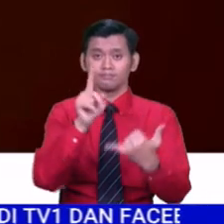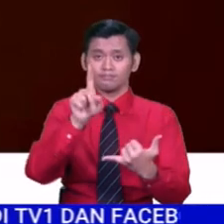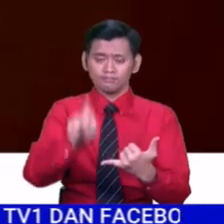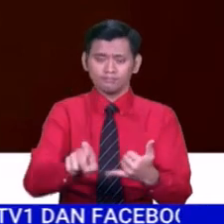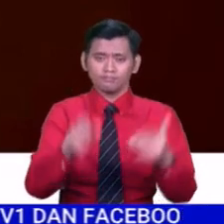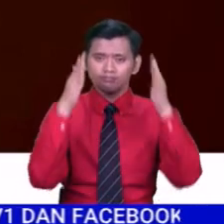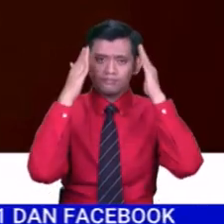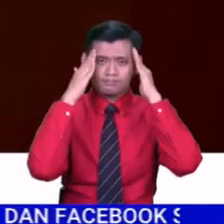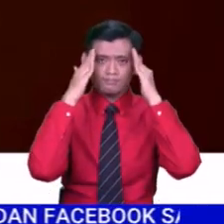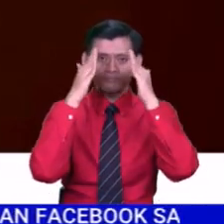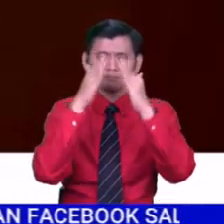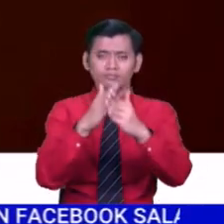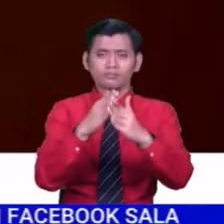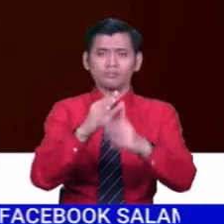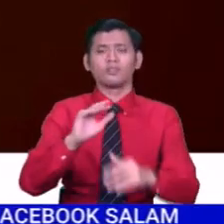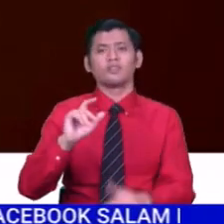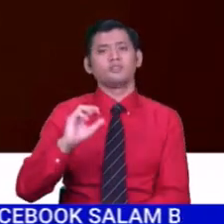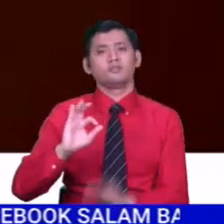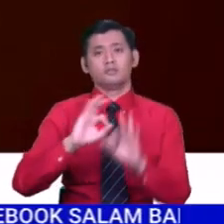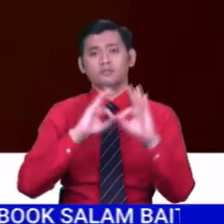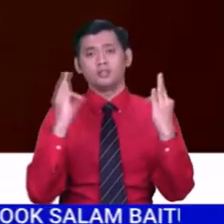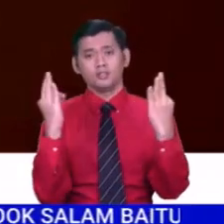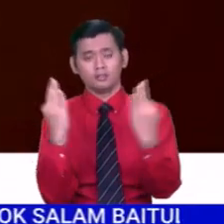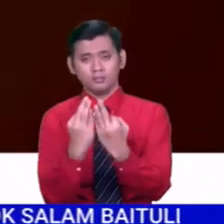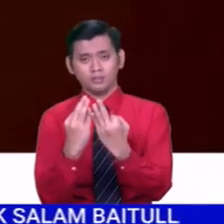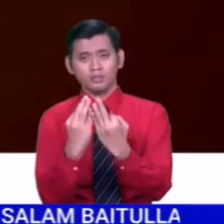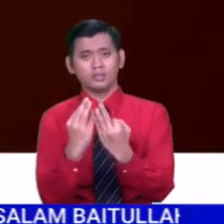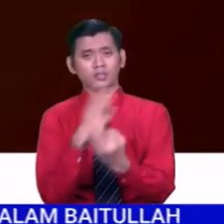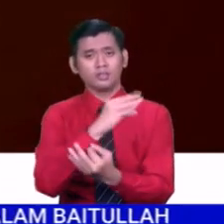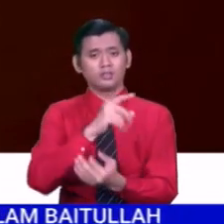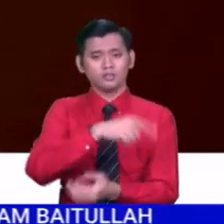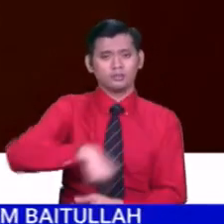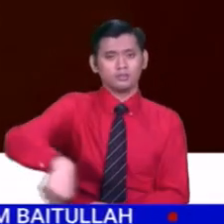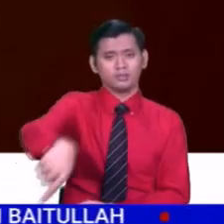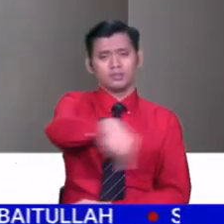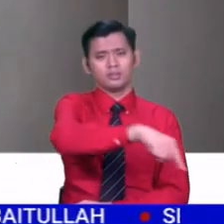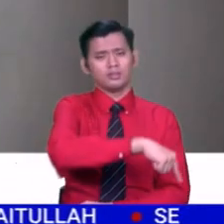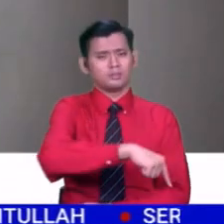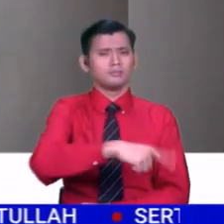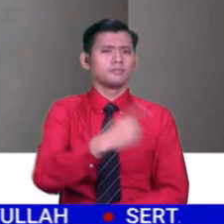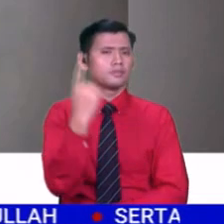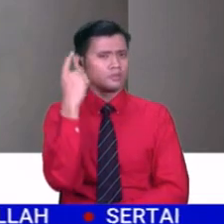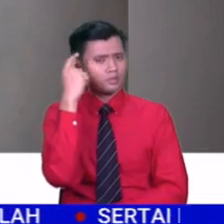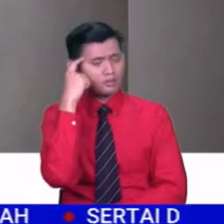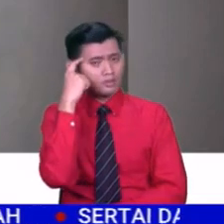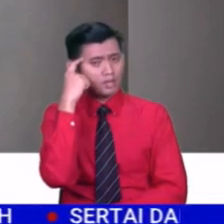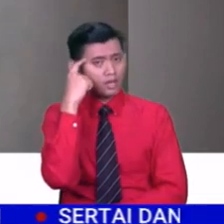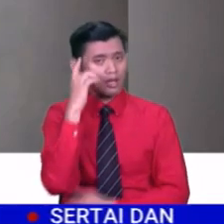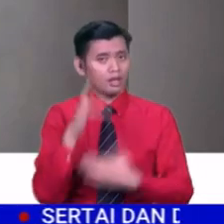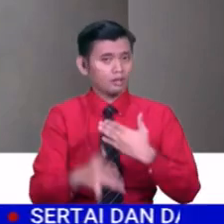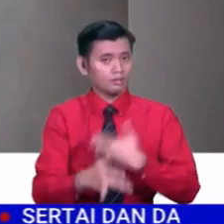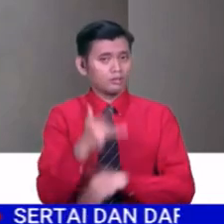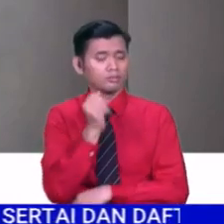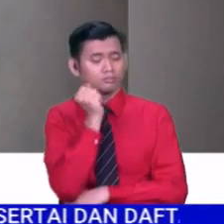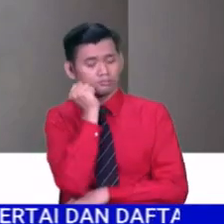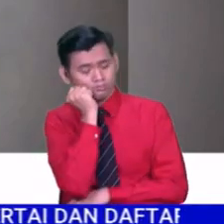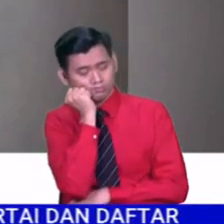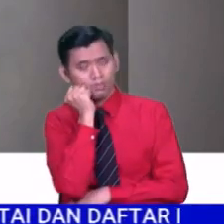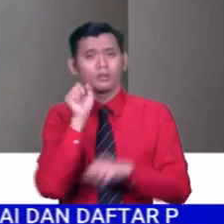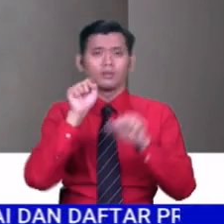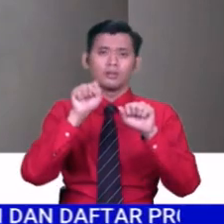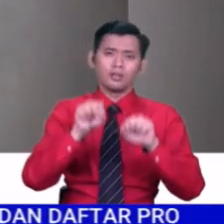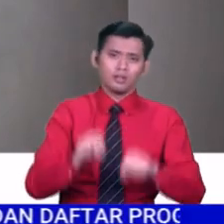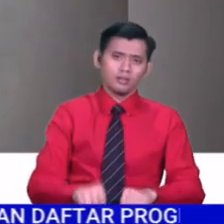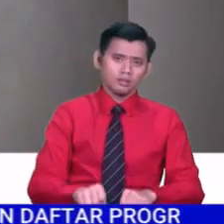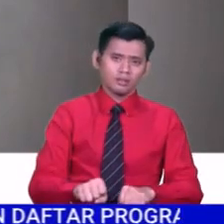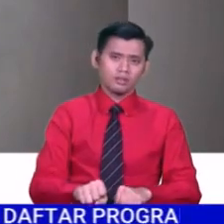dan prihatin kepada ahli keluarga atau orang sekeliling dalam mengenal pasti simptom awal kemurungan yang boleh menyumbang kepada